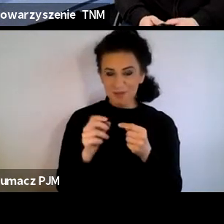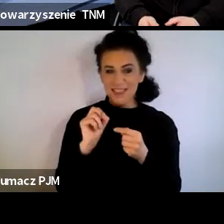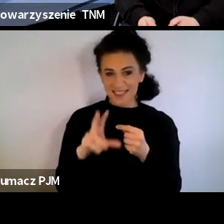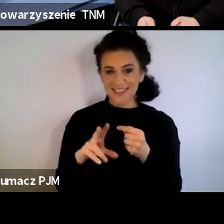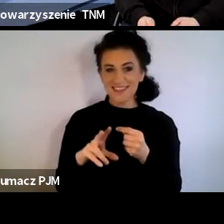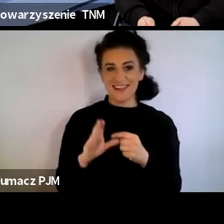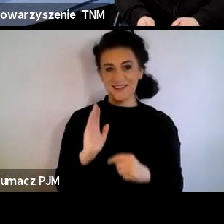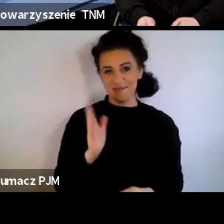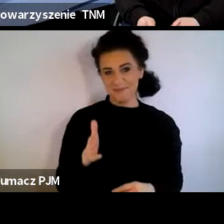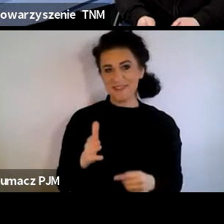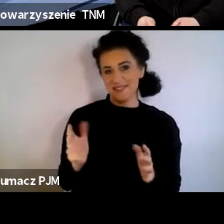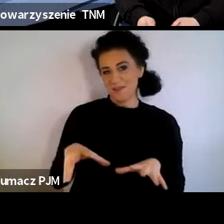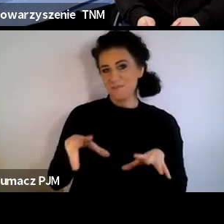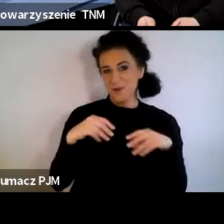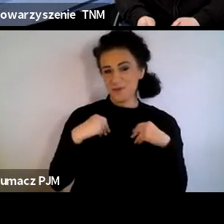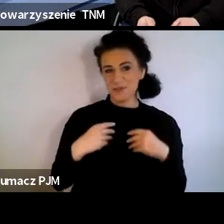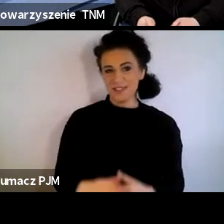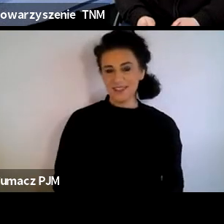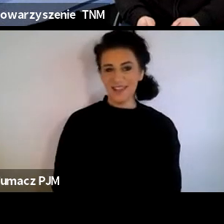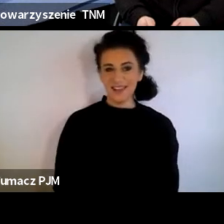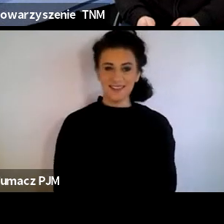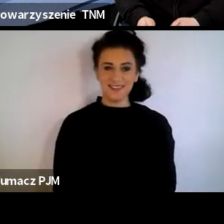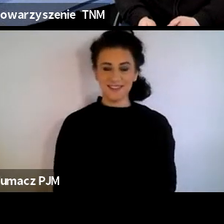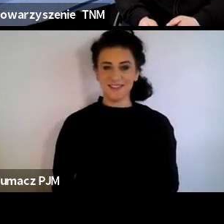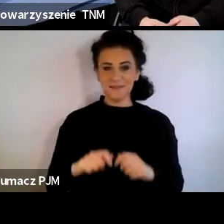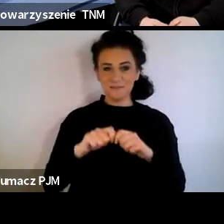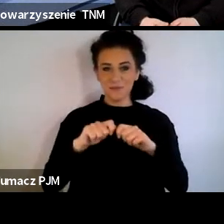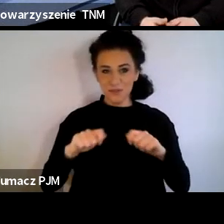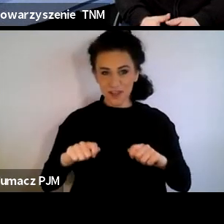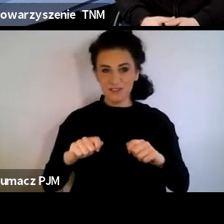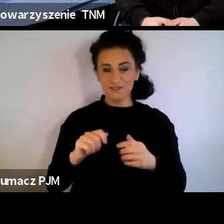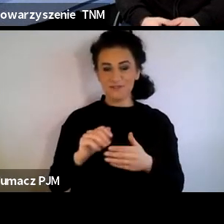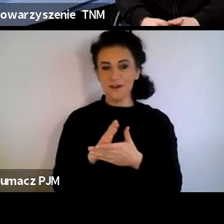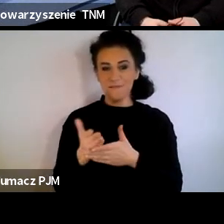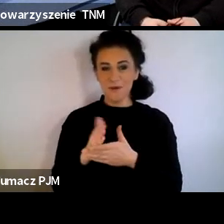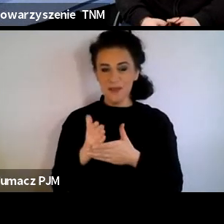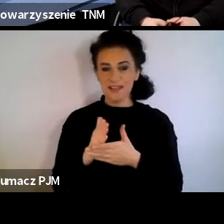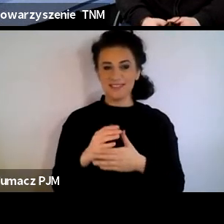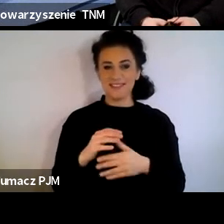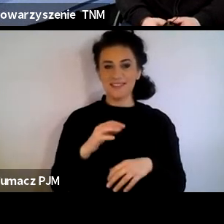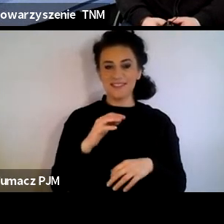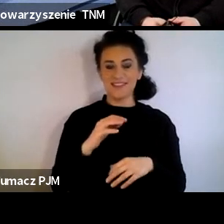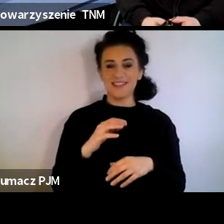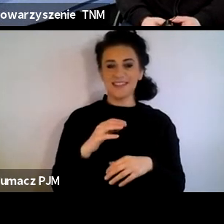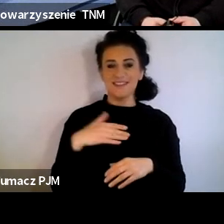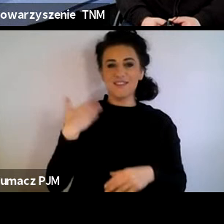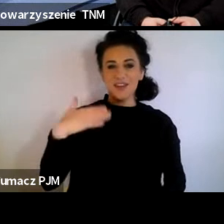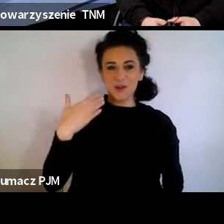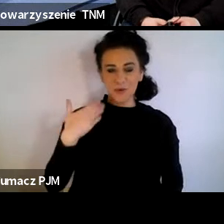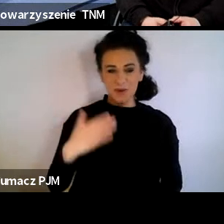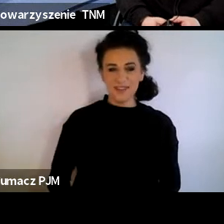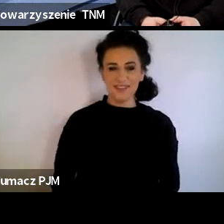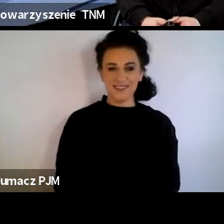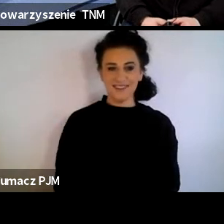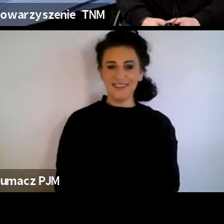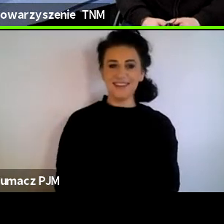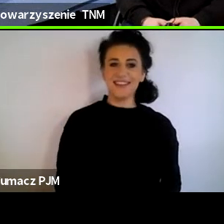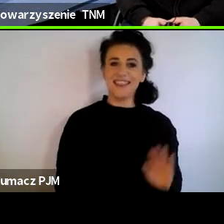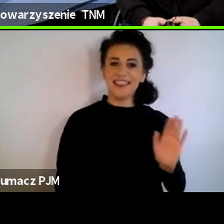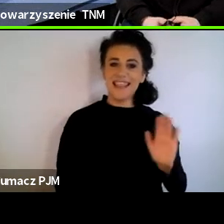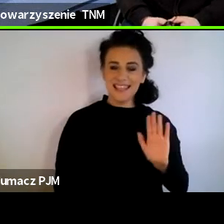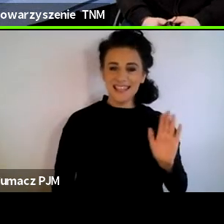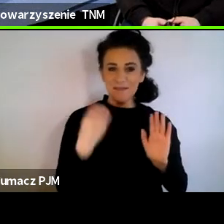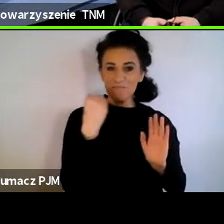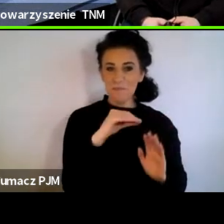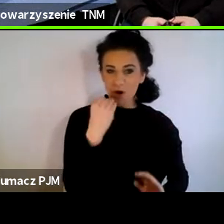przerwy pomiędzy poszczególnymi sesjami można byłoby sobie. Nie, to sesję trzeba zrobić w Bałtyku. Mnie